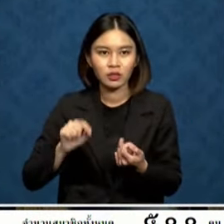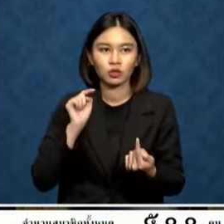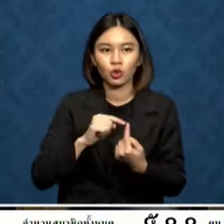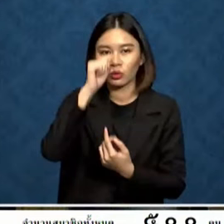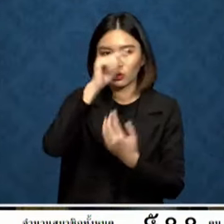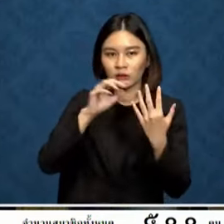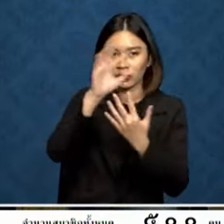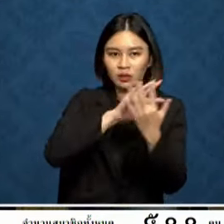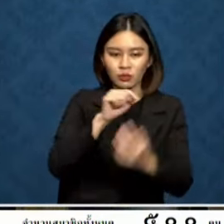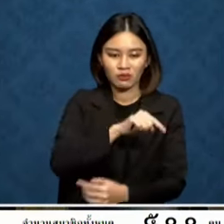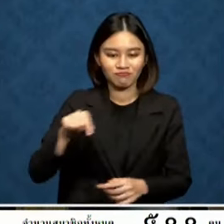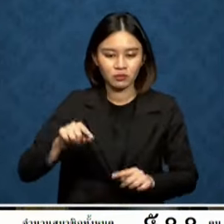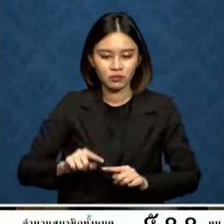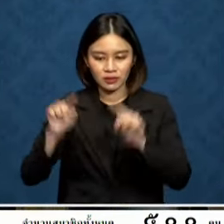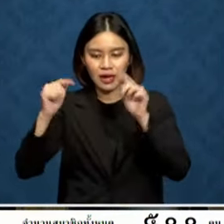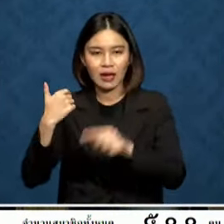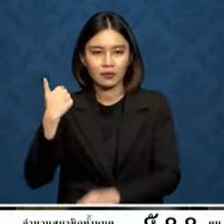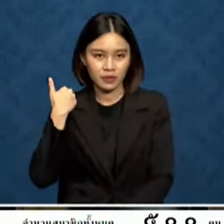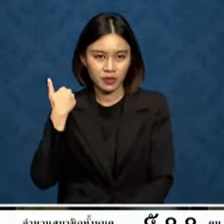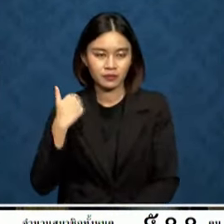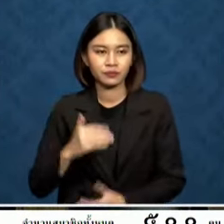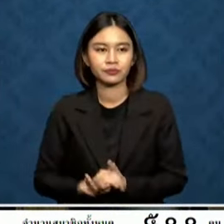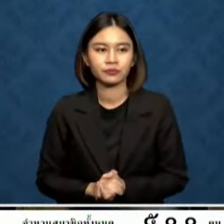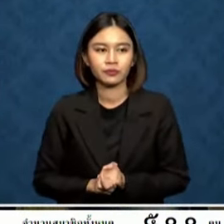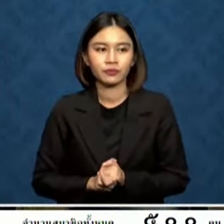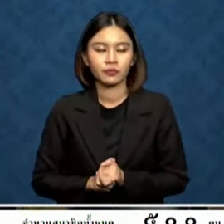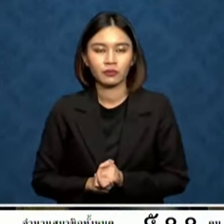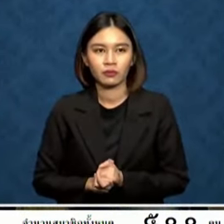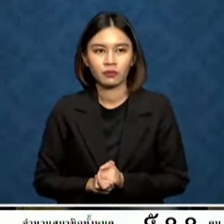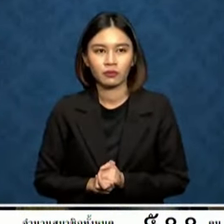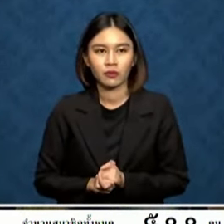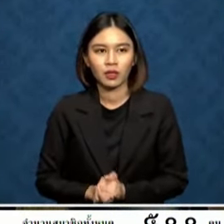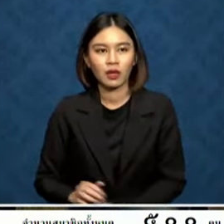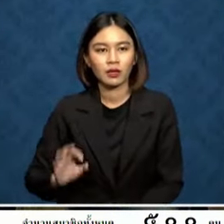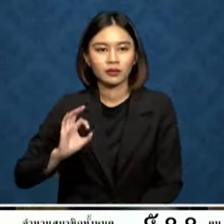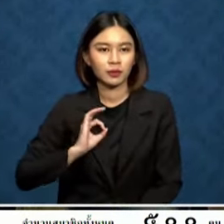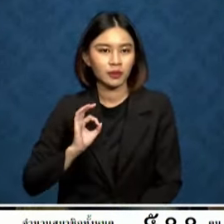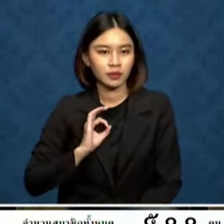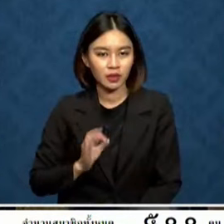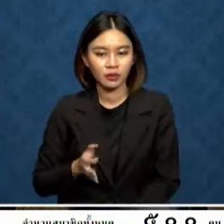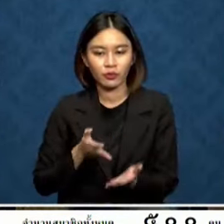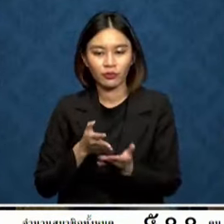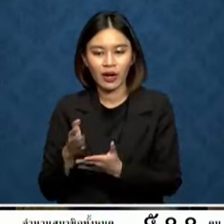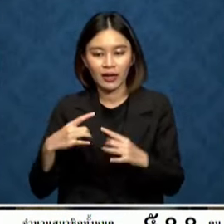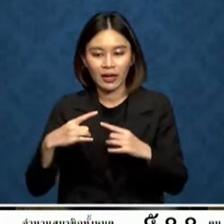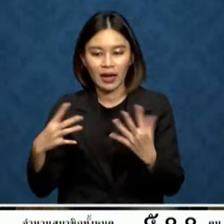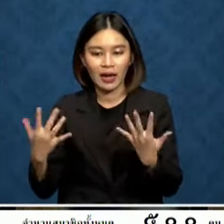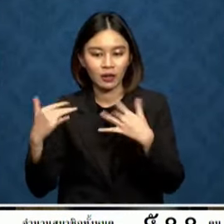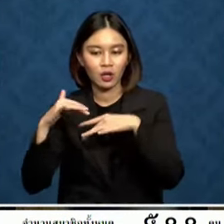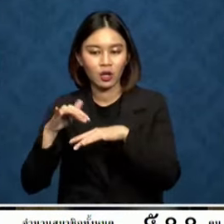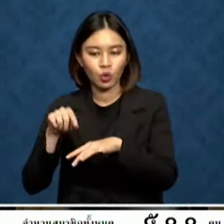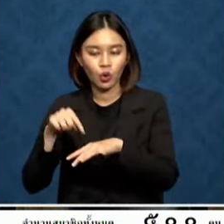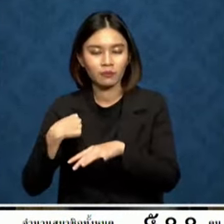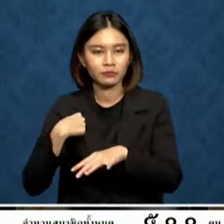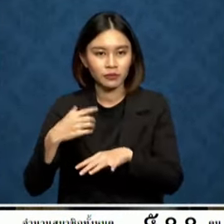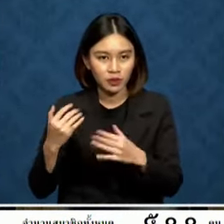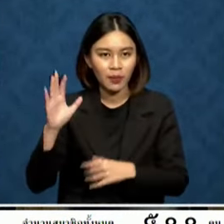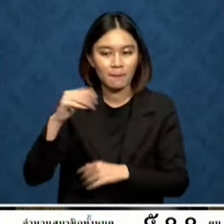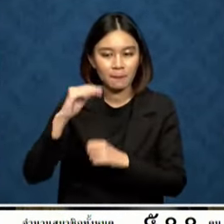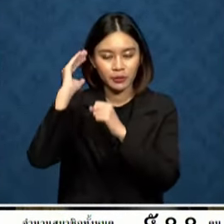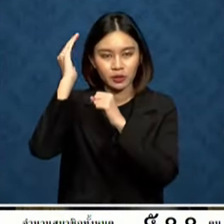ประเทศไม่ใช่โจทย์เดียวกันครับซึ่งสมาชิกพรรคร่วมฝ่ายค้านจะทยอย